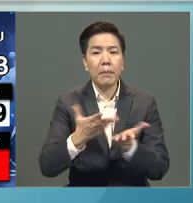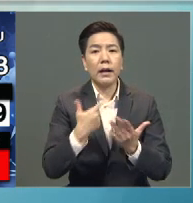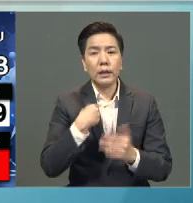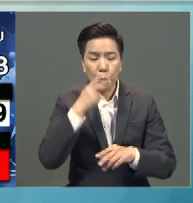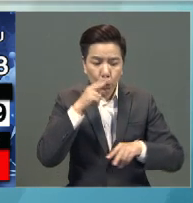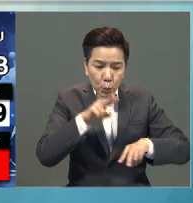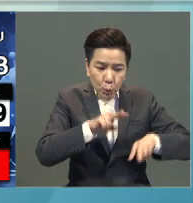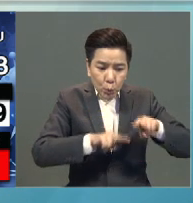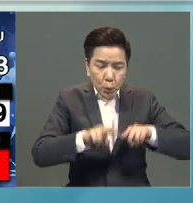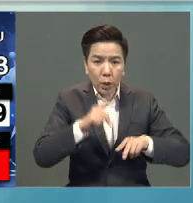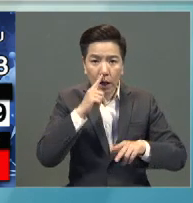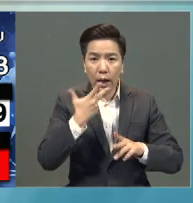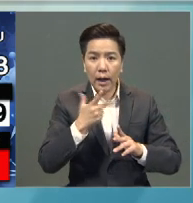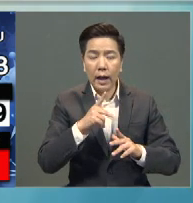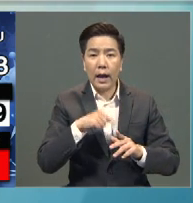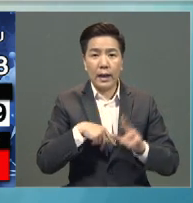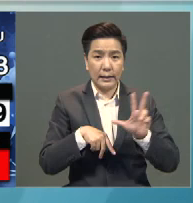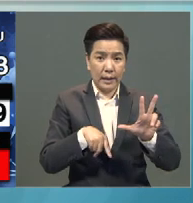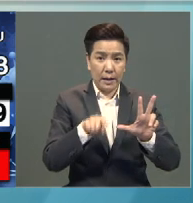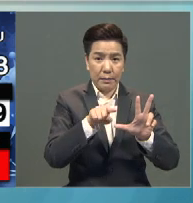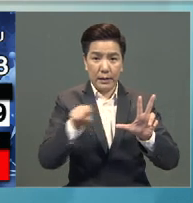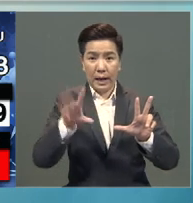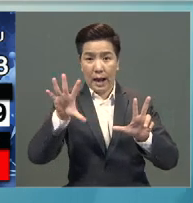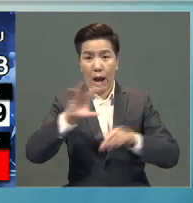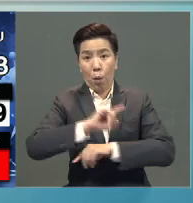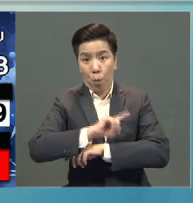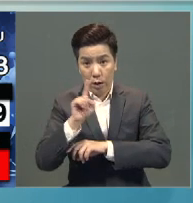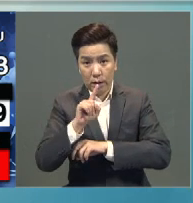อยู่มาตั้งแต่แรกแล้วทำไมไม่มารีบรายงานเราตรวจกันDay 3ถึง Day 5